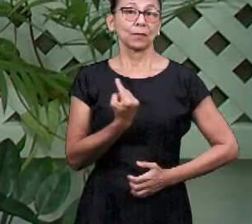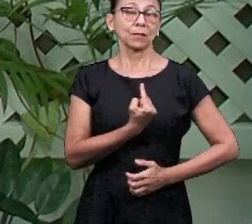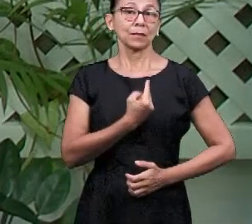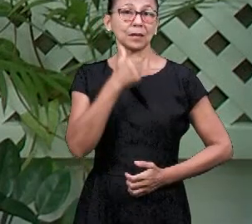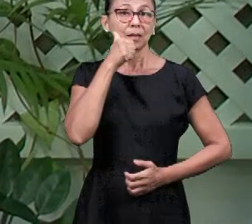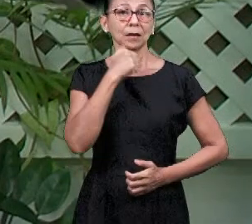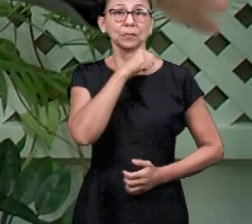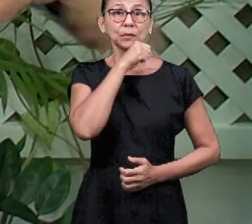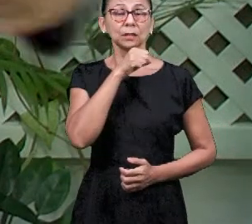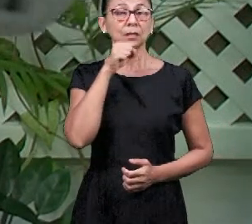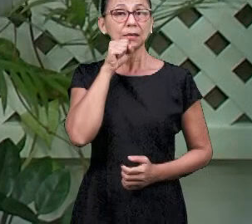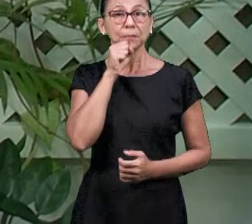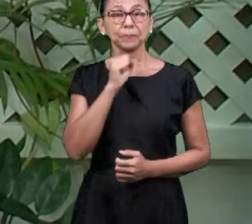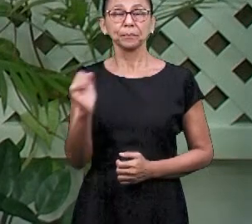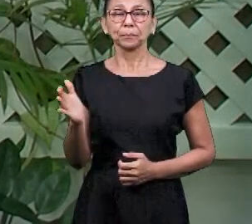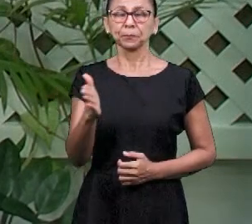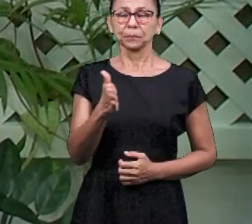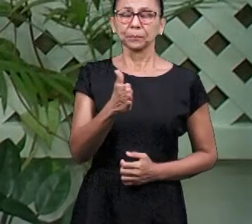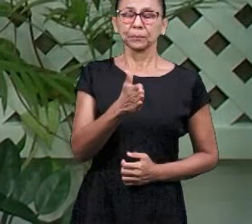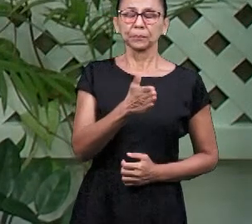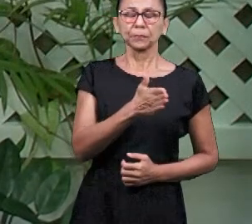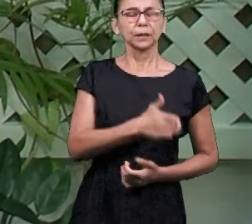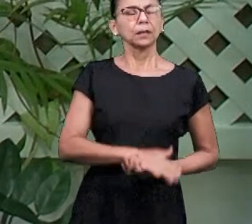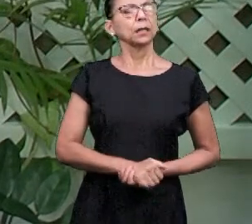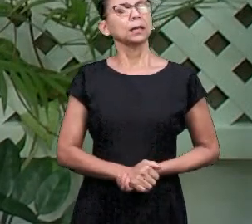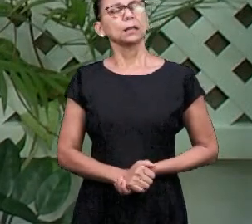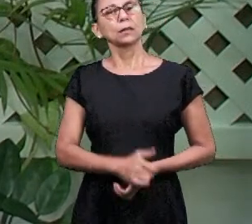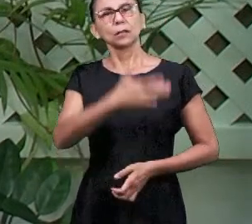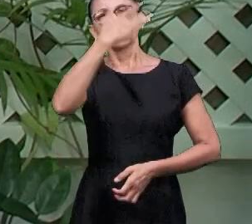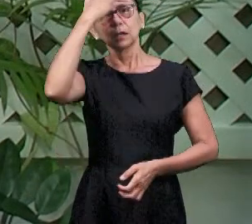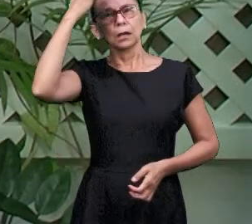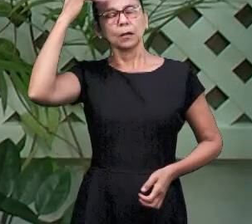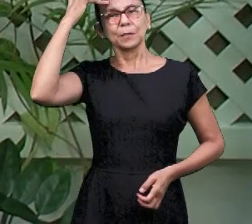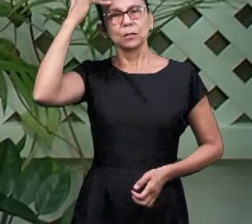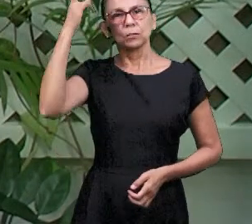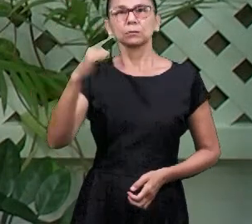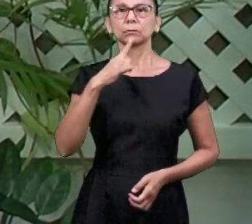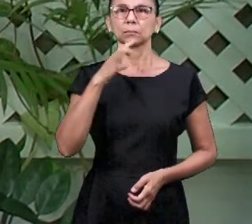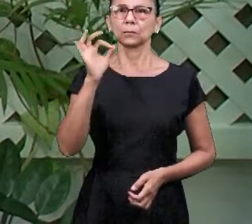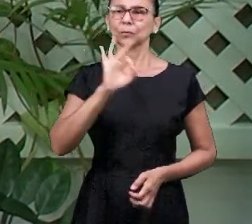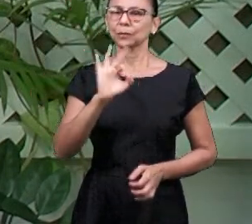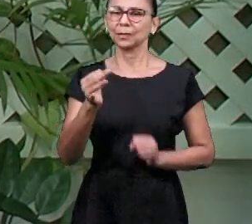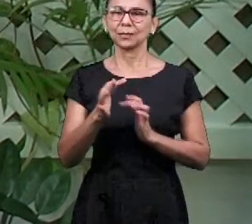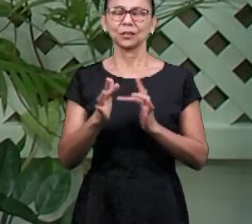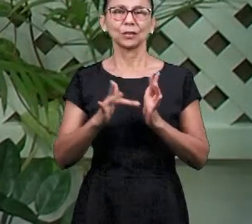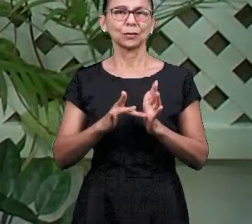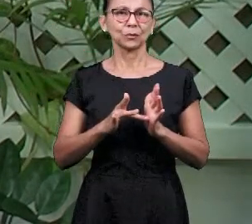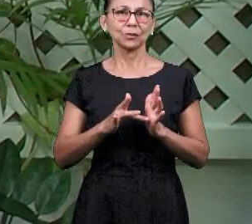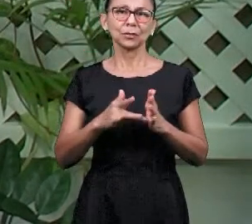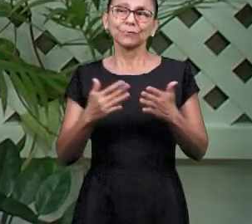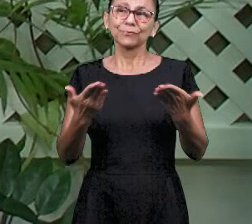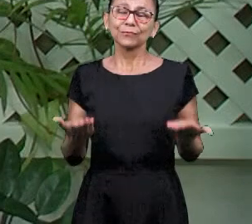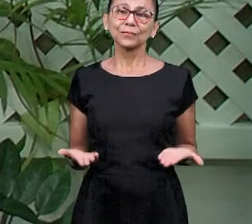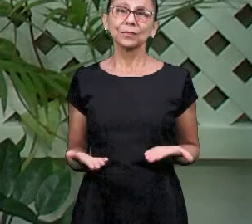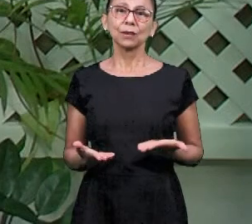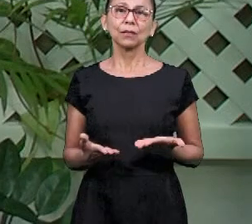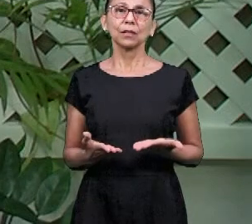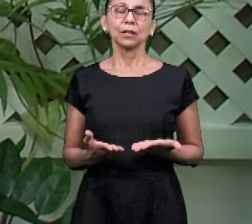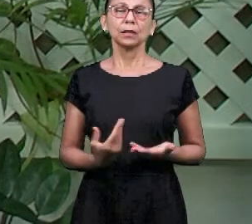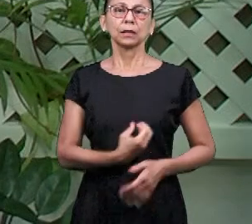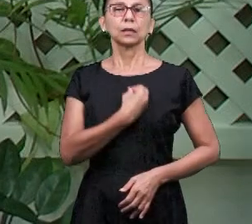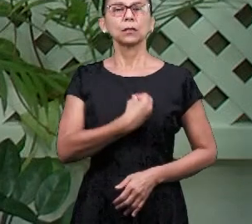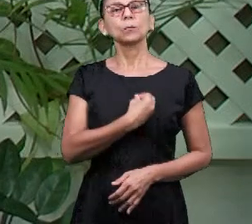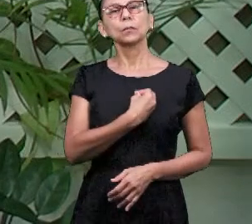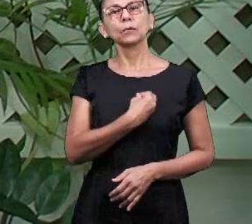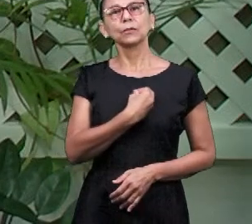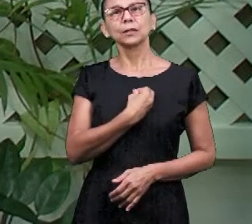fonction. Elle ramenait l'eau en haut pour faire manger, etc. Les maris qu'elle avait eus, 5, et le 6e qu'elle